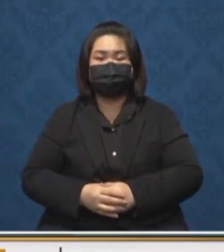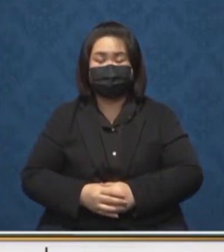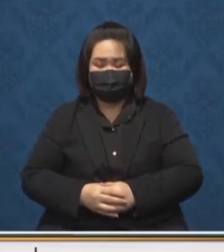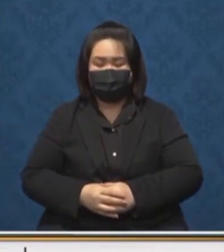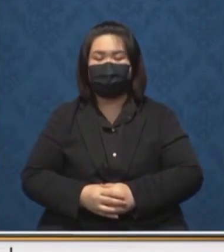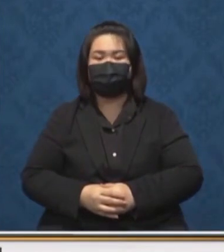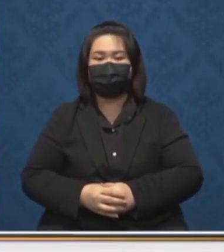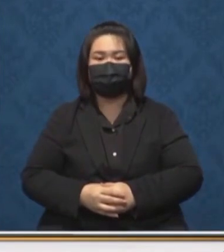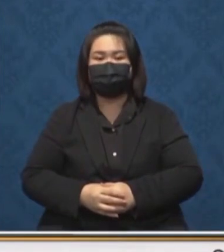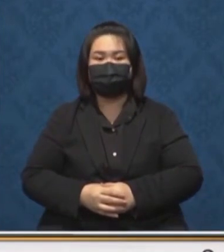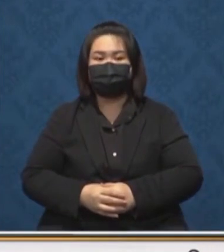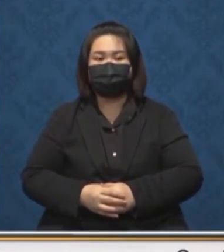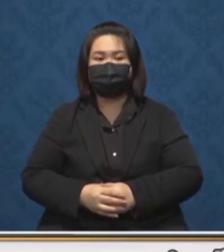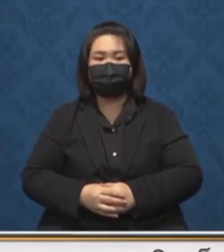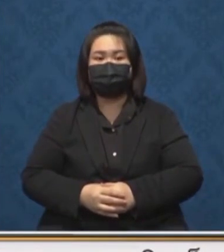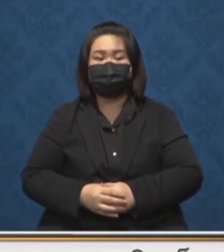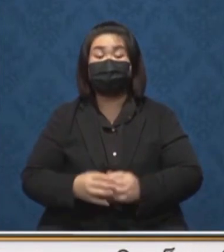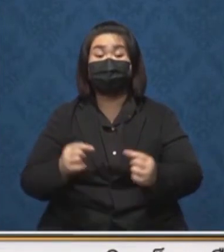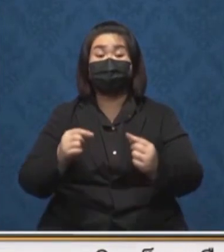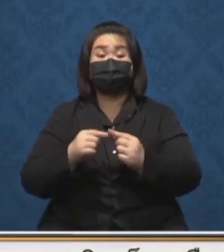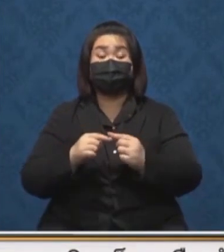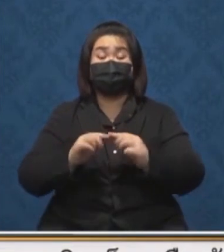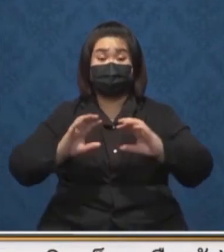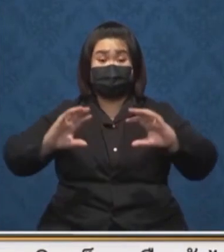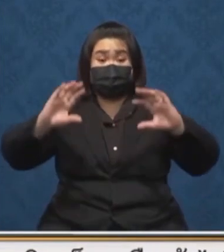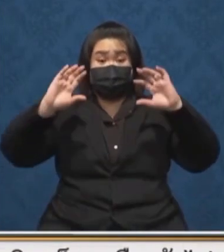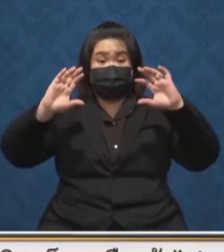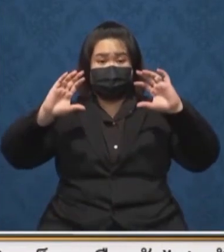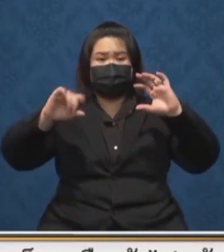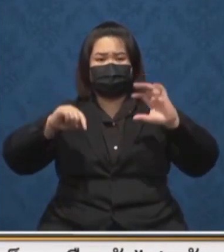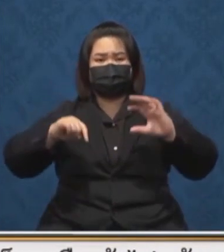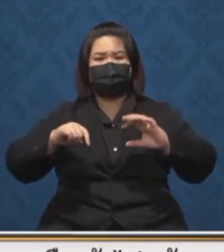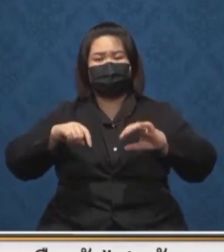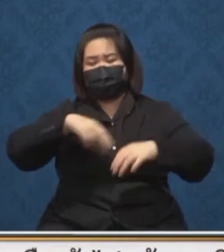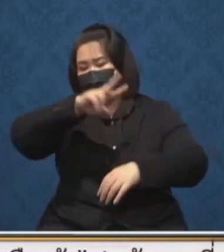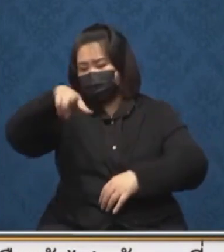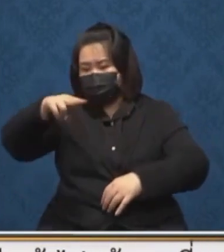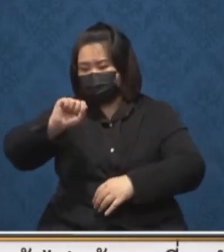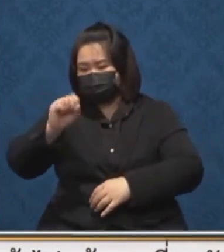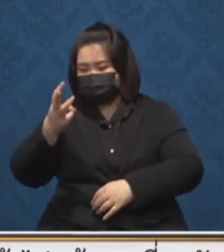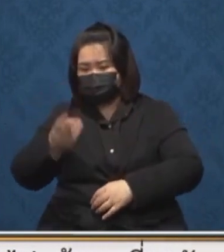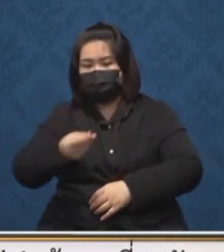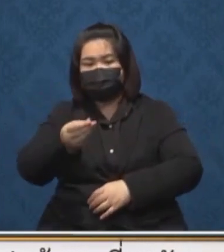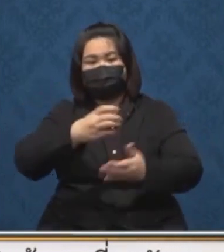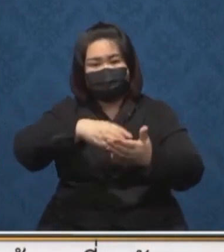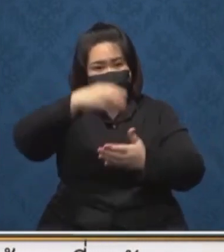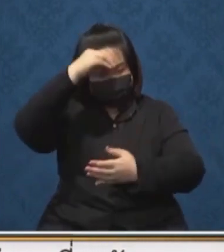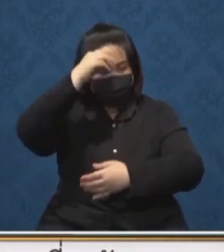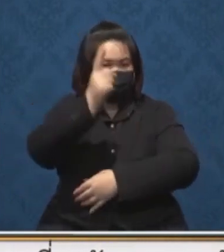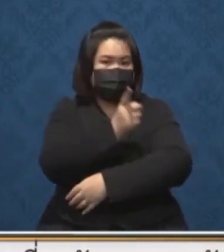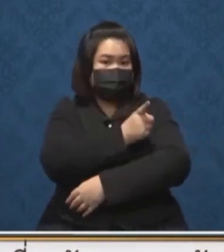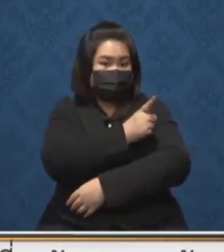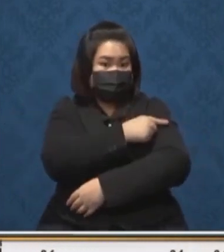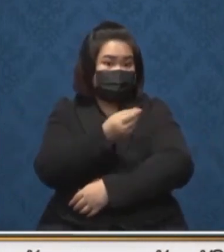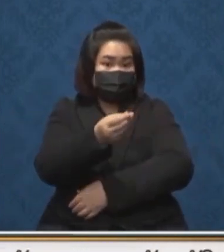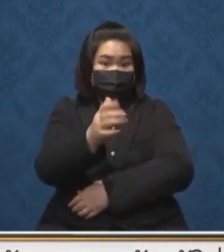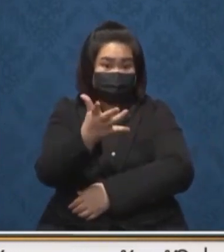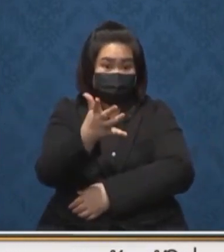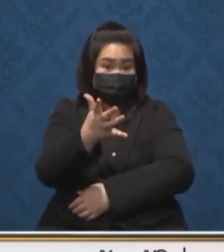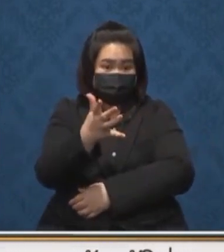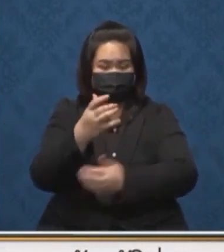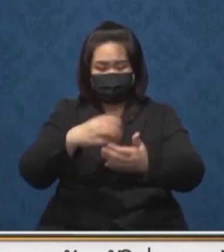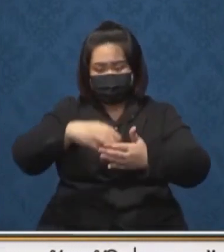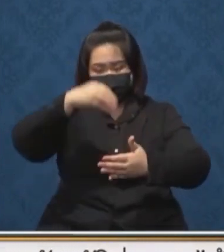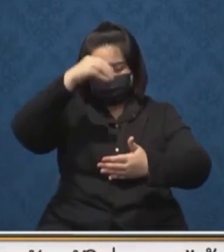ประธานครับในวันที่รัฐบาลยังไม่สามารถจัดหาสวัสดิการเรียนฟรีถึงปริญญาตรีได้และการศึกษาขั้นพื้นฐ